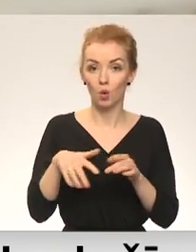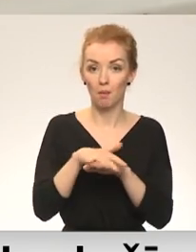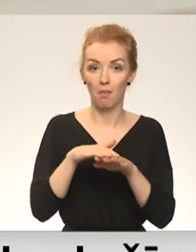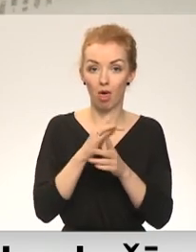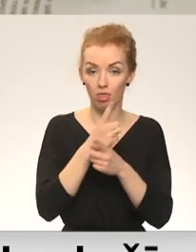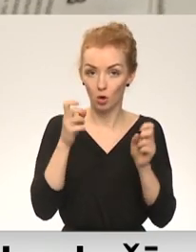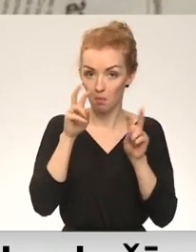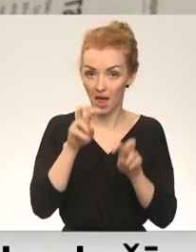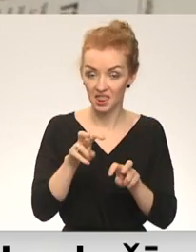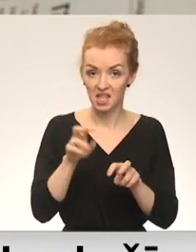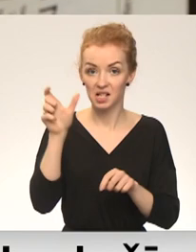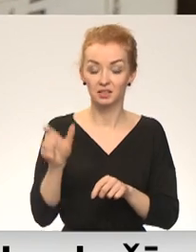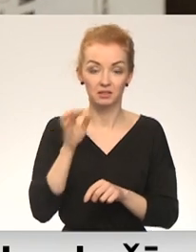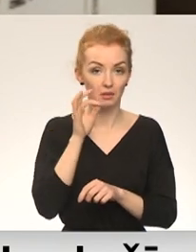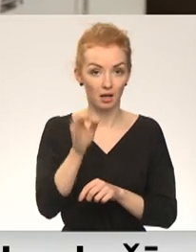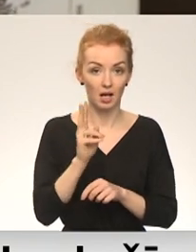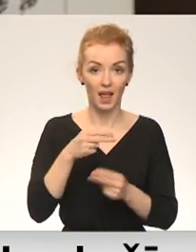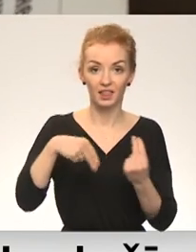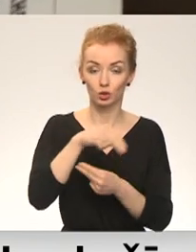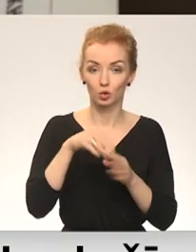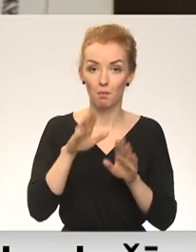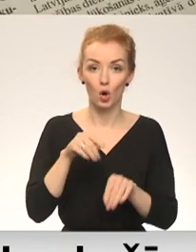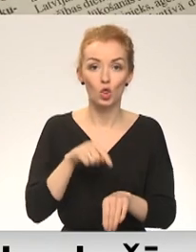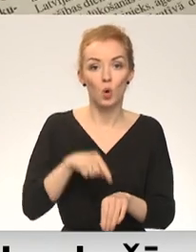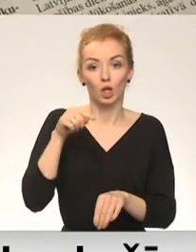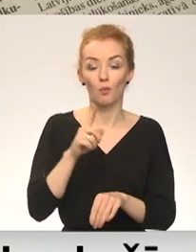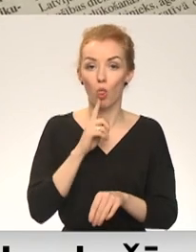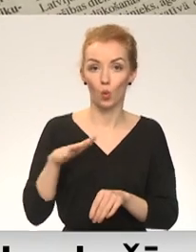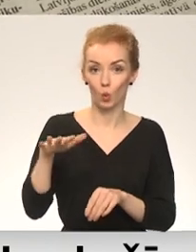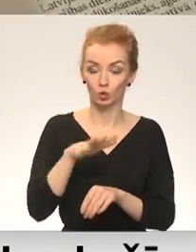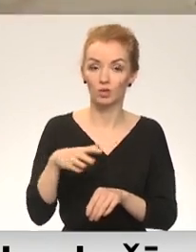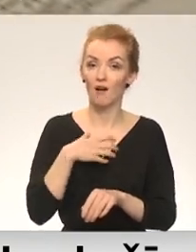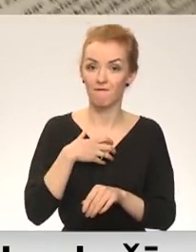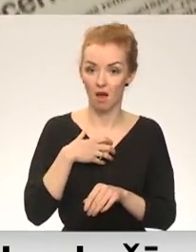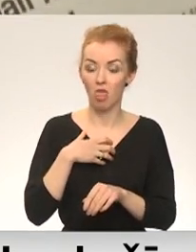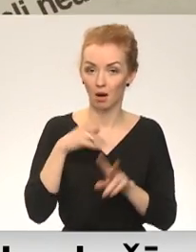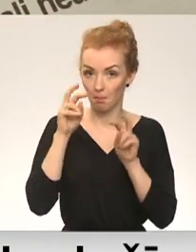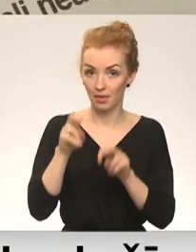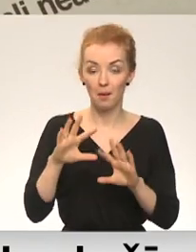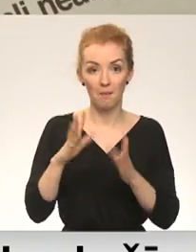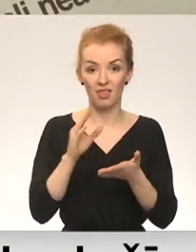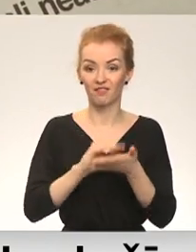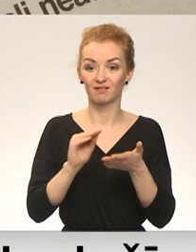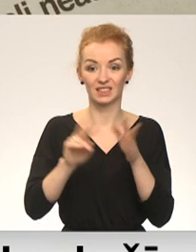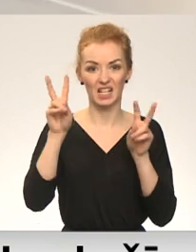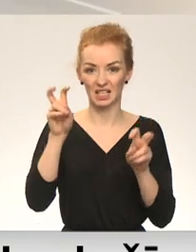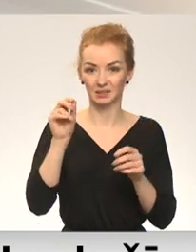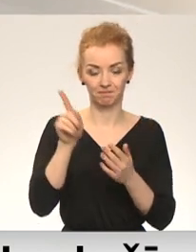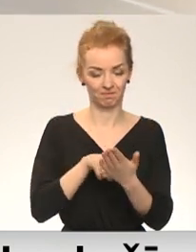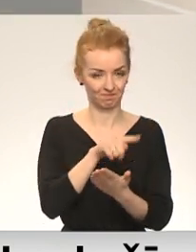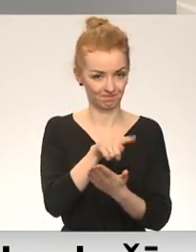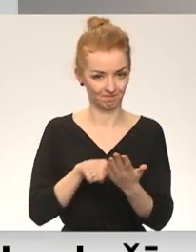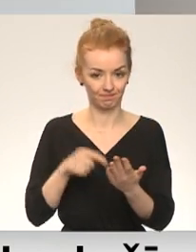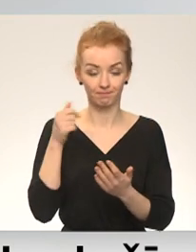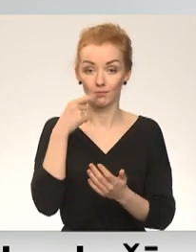Roškalna RTV atzīst, ka diskusija par noskaņojumu Lūdzā ir jāattīsta, bet virsraksta izvēle nav uzteicama.